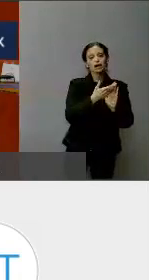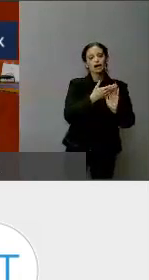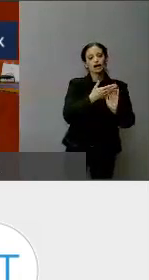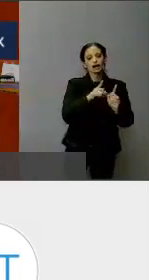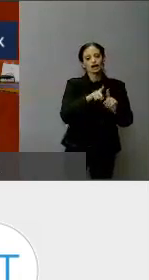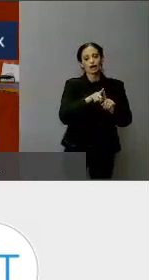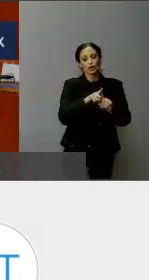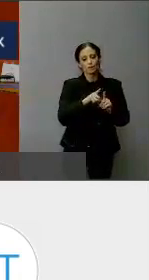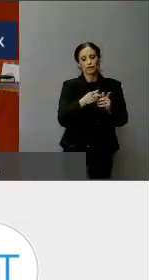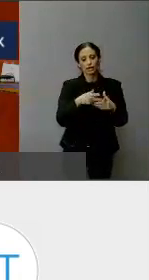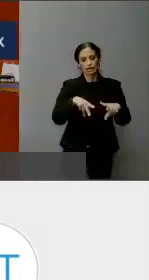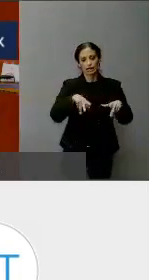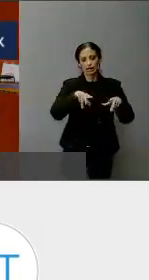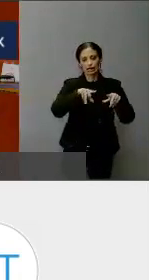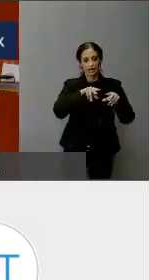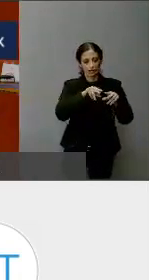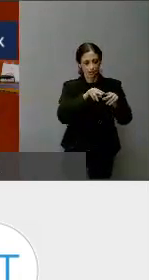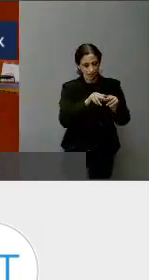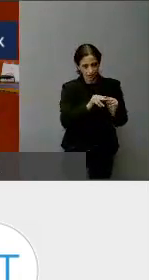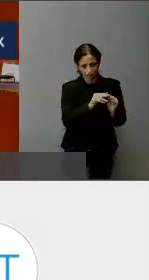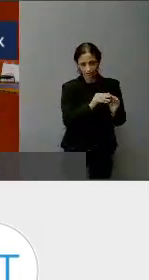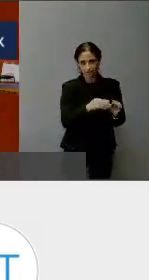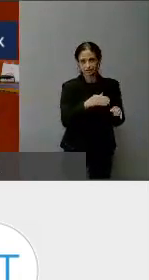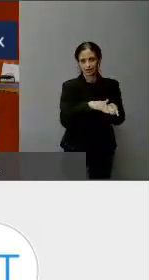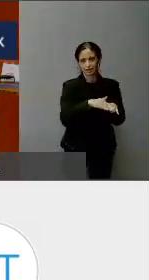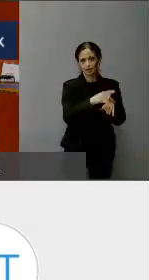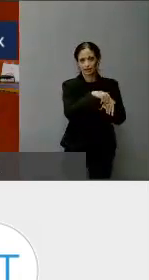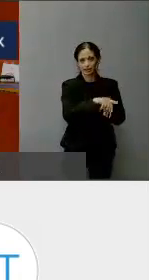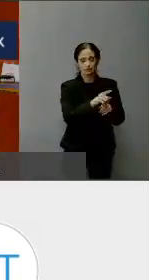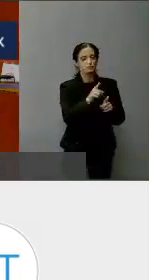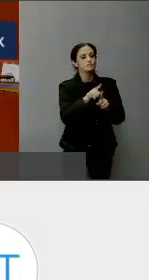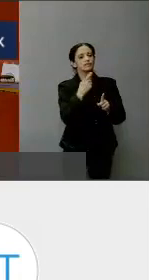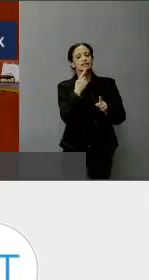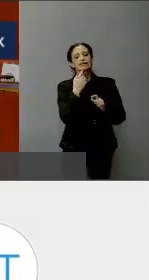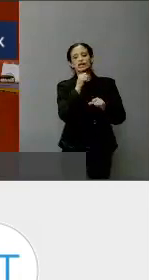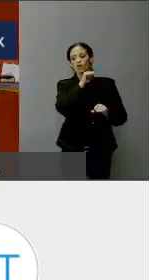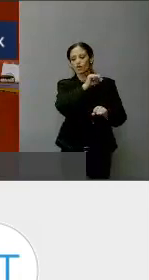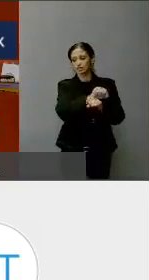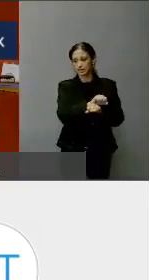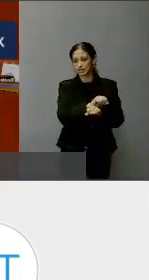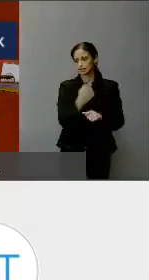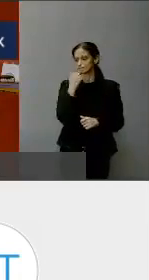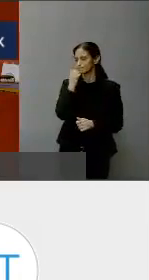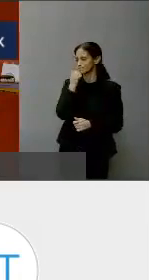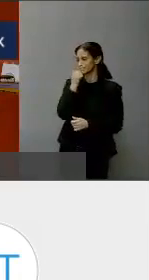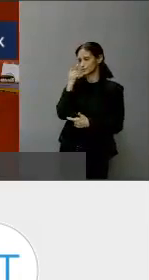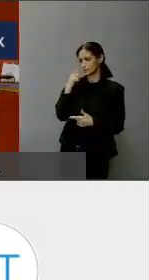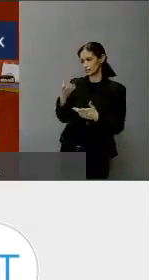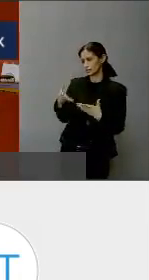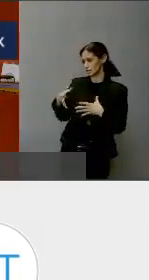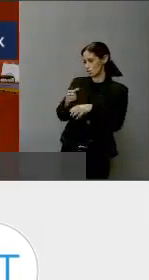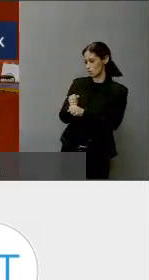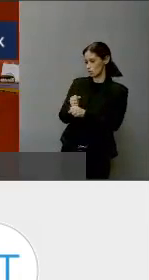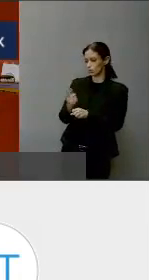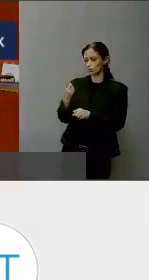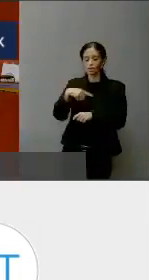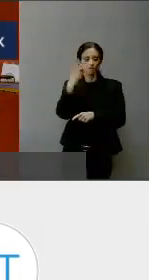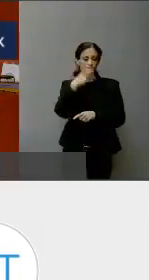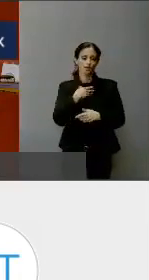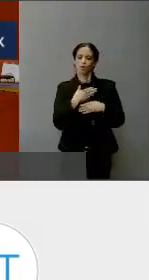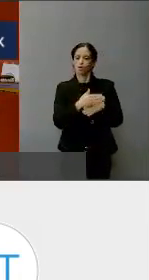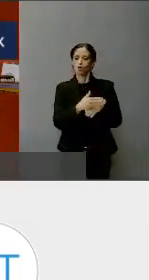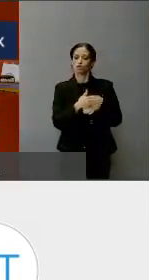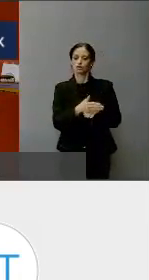riabilitazione perché esiste anche la riabilitazione ai condannati non esiste solo la quantità ma concludere ecco io francamente non la condivido